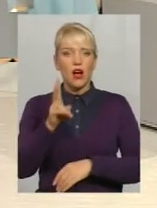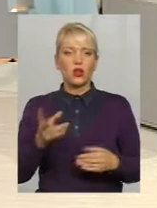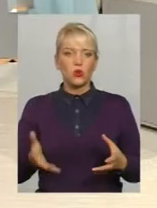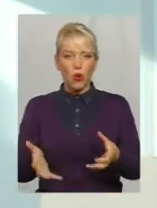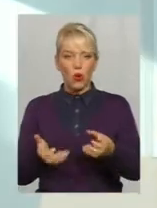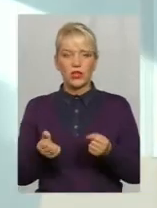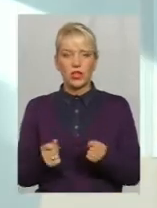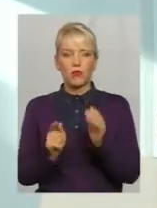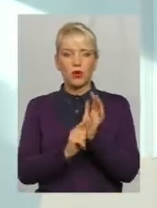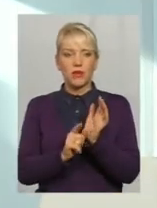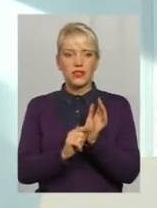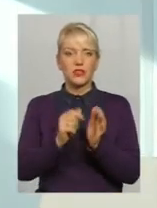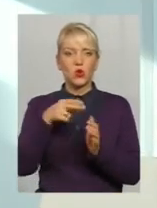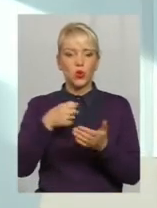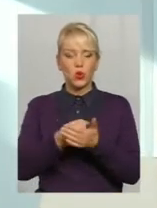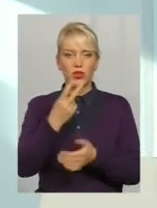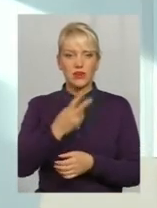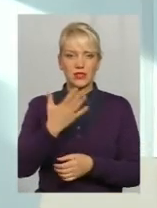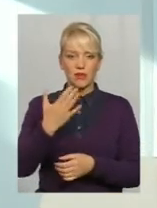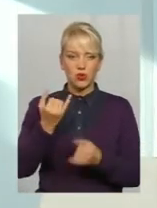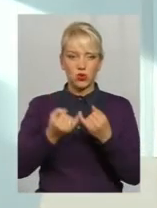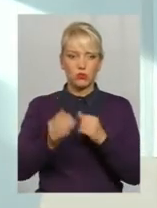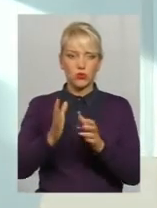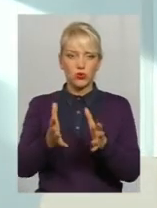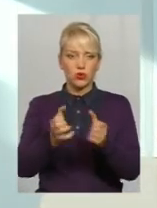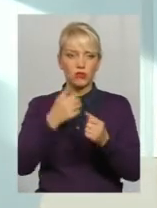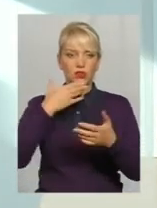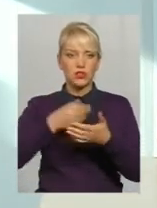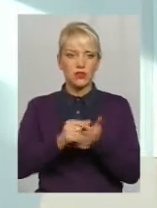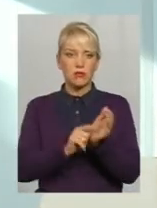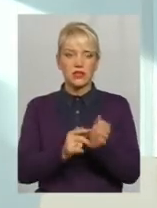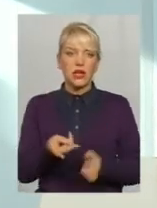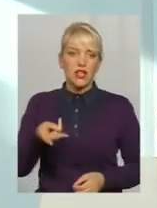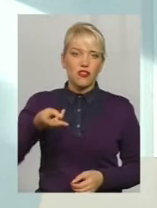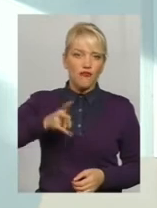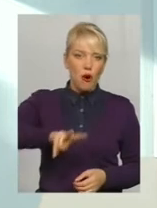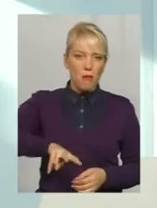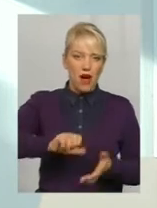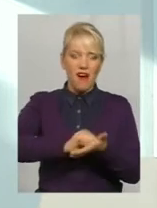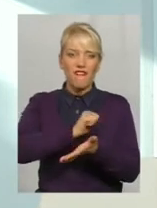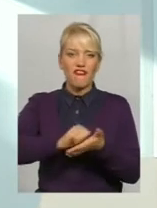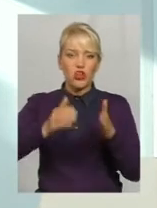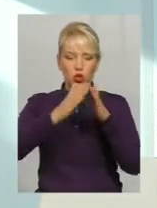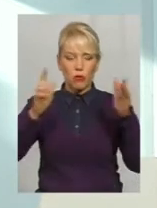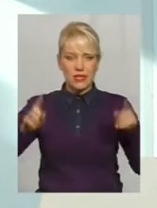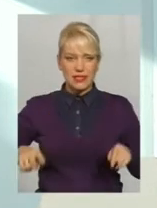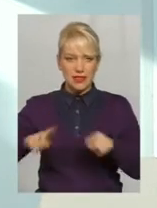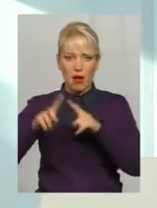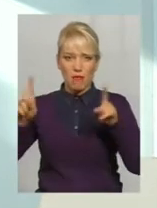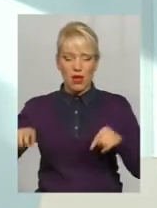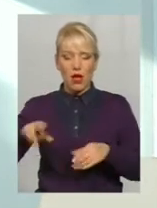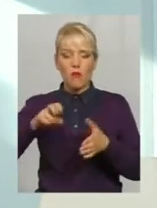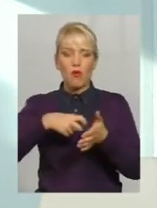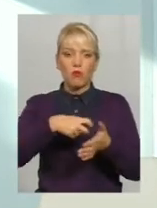до 25 жовтня, вони знову ж таки будуть отримувати свої пенсії двома відомостями по поштових відділеннях і